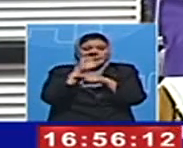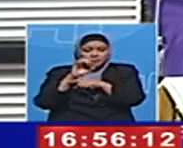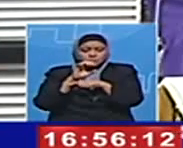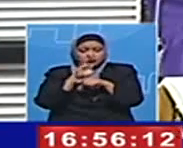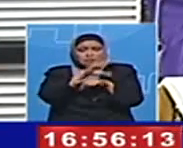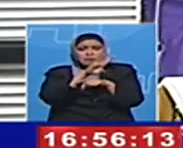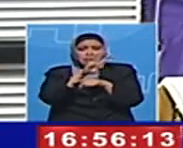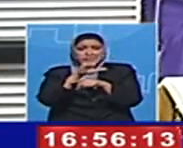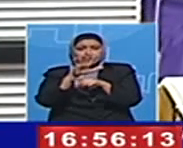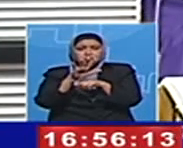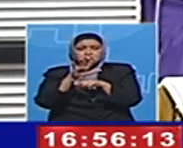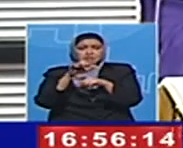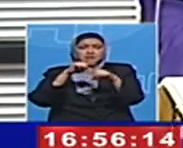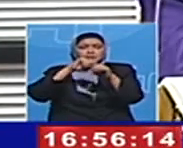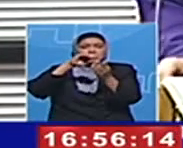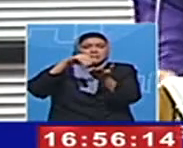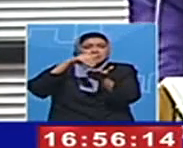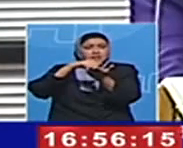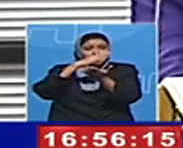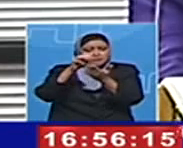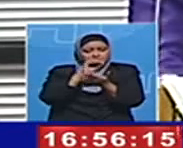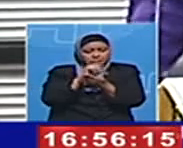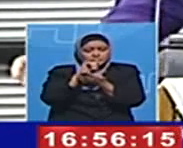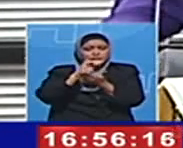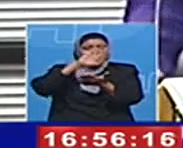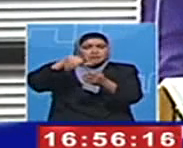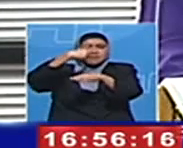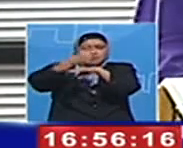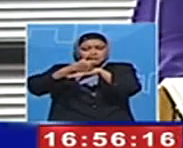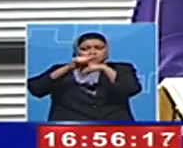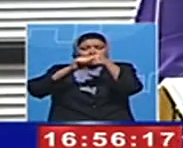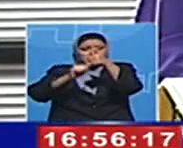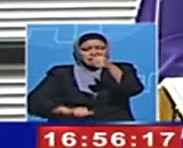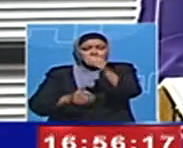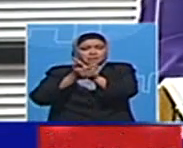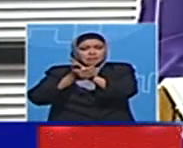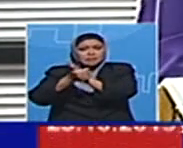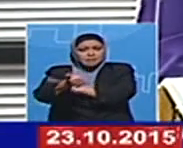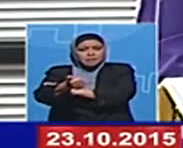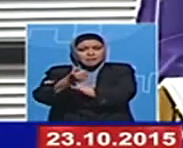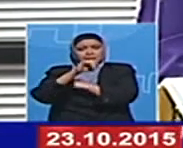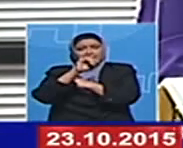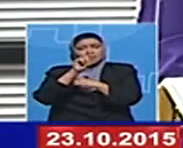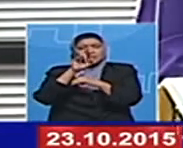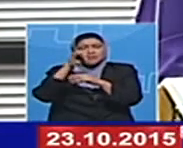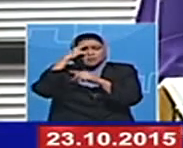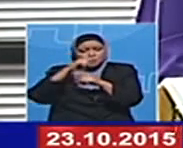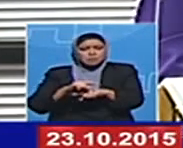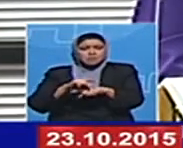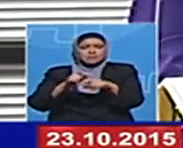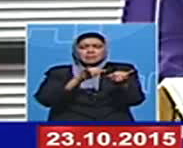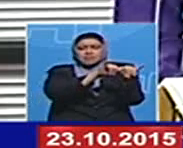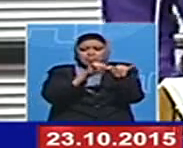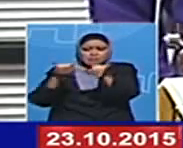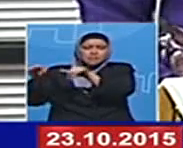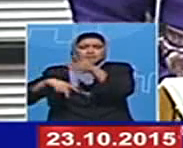dalam usaha ini juga Miti akan menubuhkan sebuah jawatankuasa kemahiran industri bagi menyelaras program tvet dengan